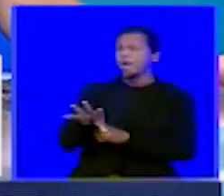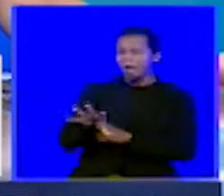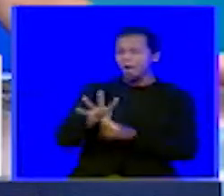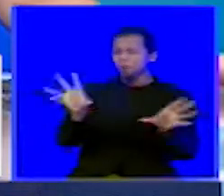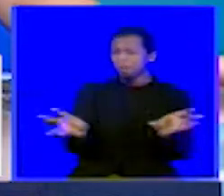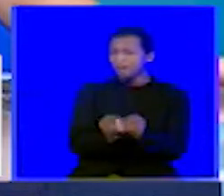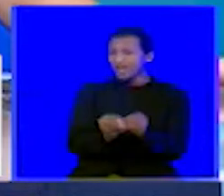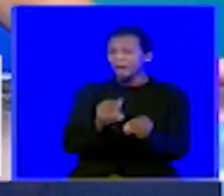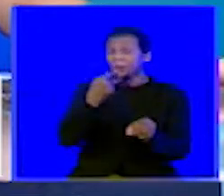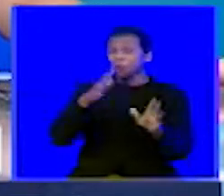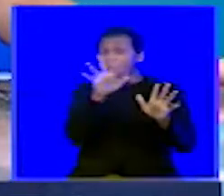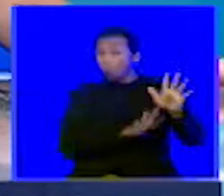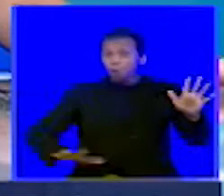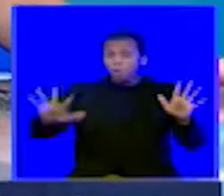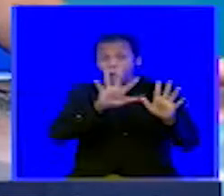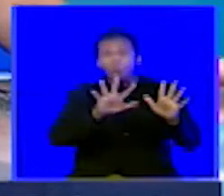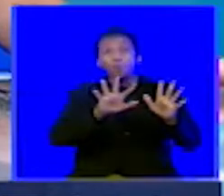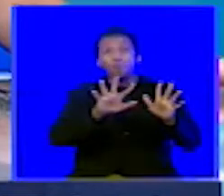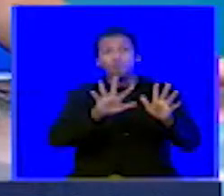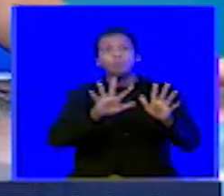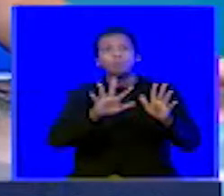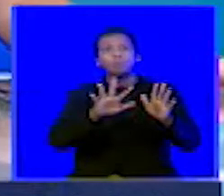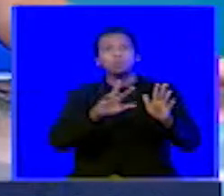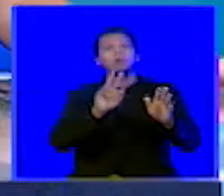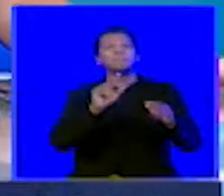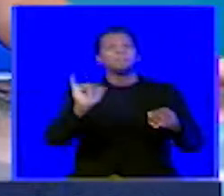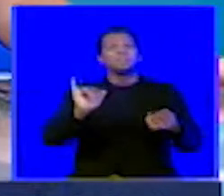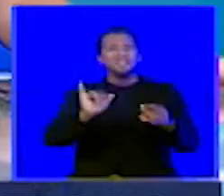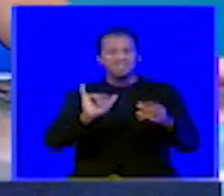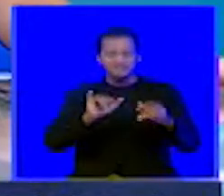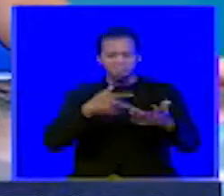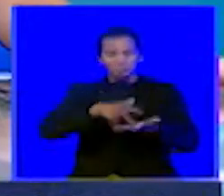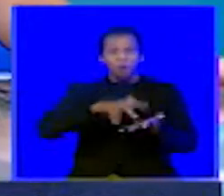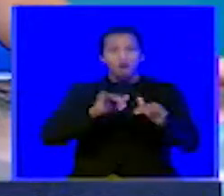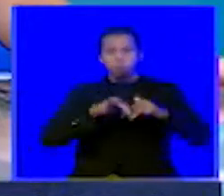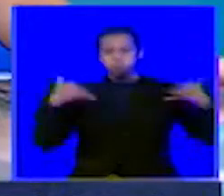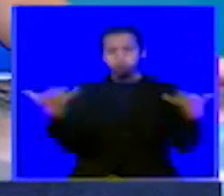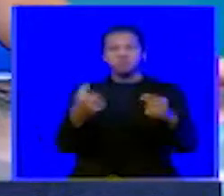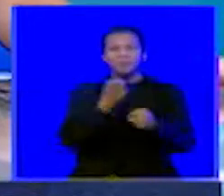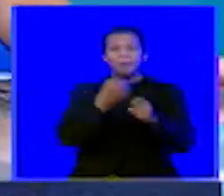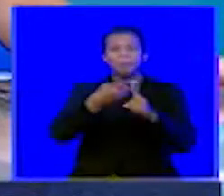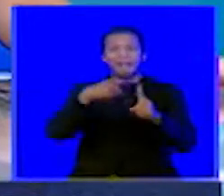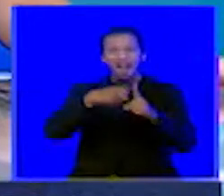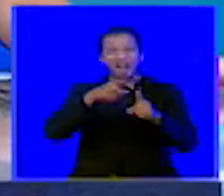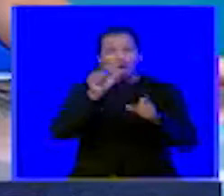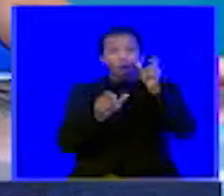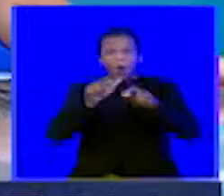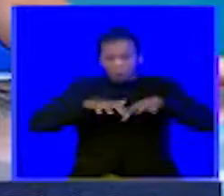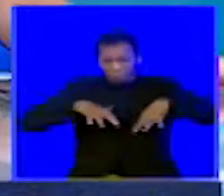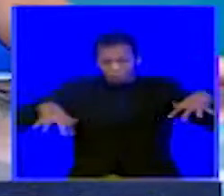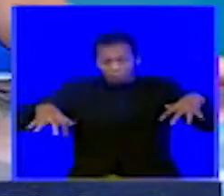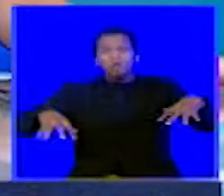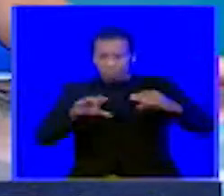membuat jumlah kasus aktif setara dengan 2 kali kapasitas GBK. Dan jika tidak tertangani akan menimbulkan beban tersendiri bagi tenaga